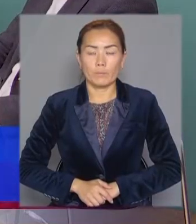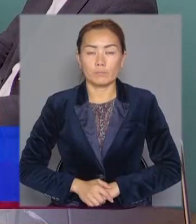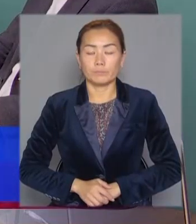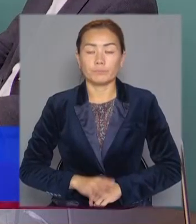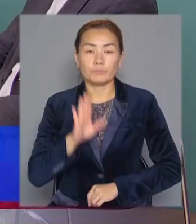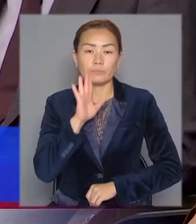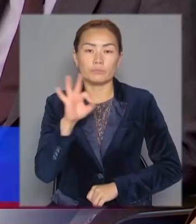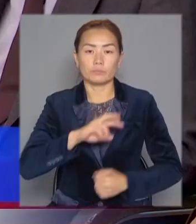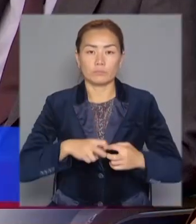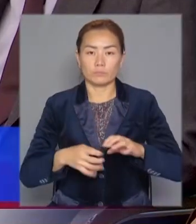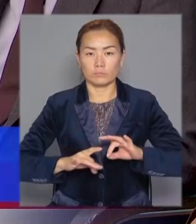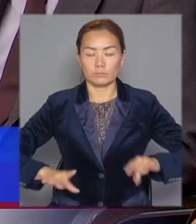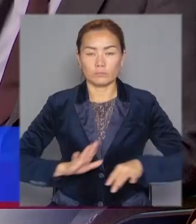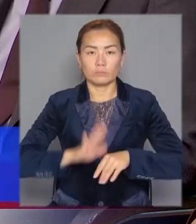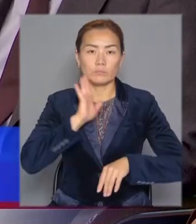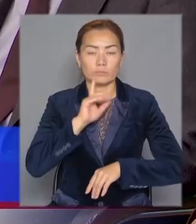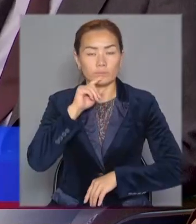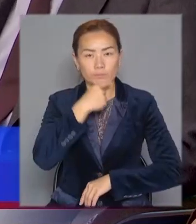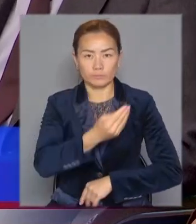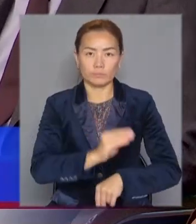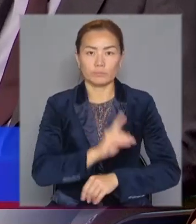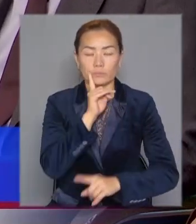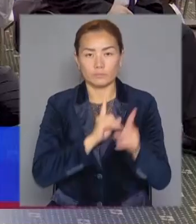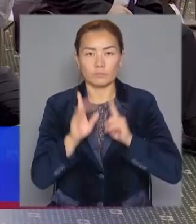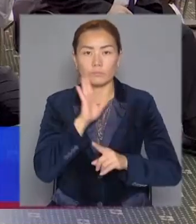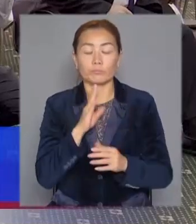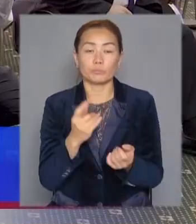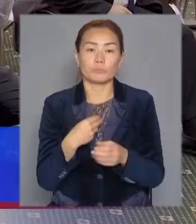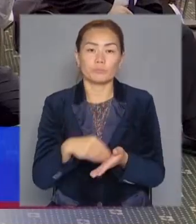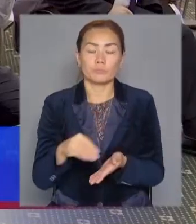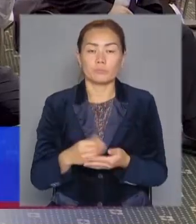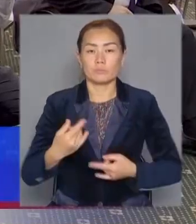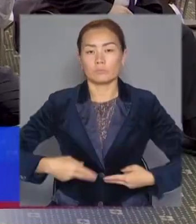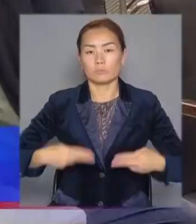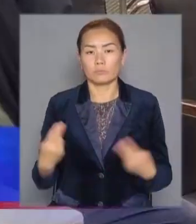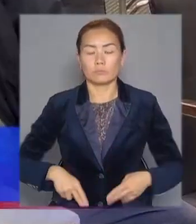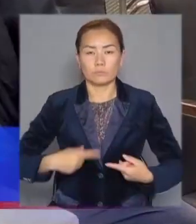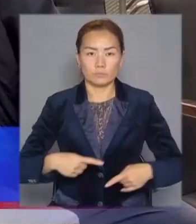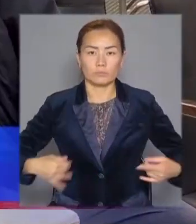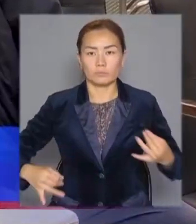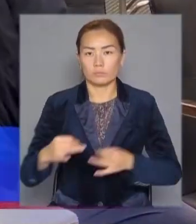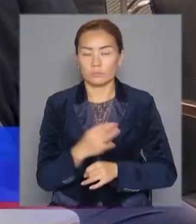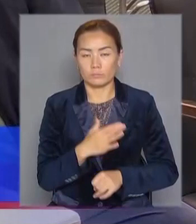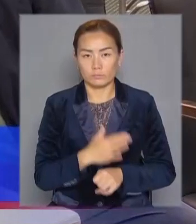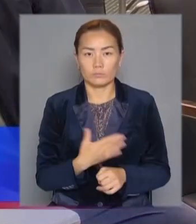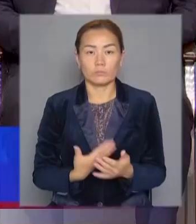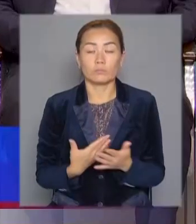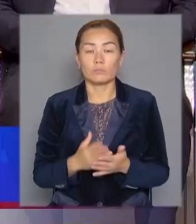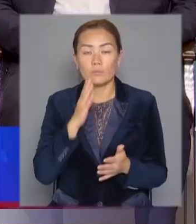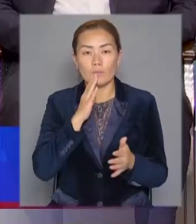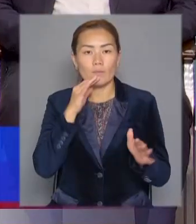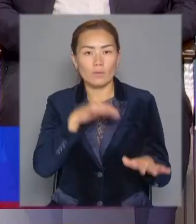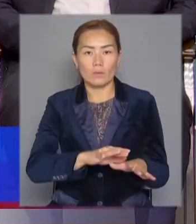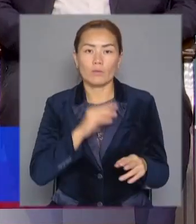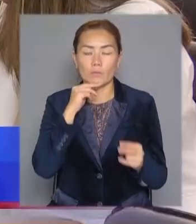Басқосуда су мәселесі айтылды. Ауыз суды үнемдеумен қатар жиында су қоймаларын бөгеттер және трансшекаралық өзендер жайы талқыланды. Әсіресе жайық өзені